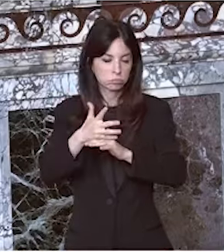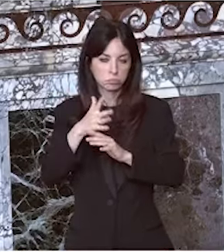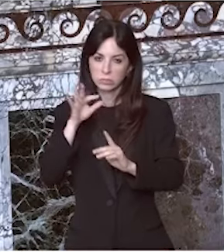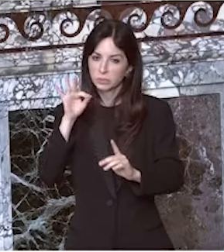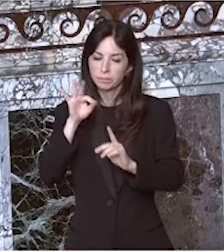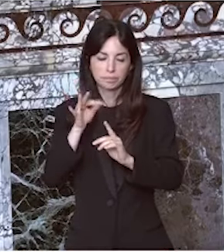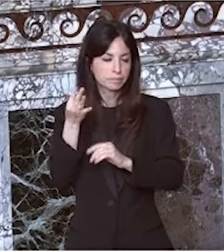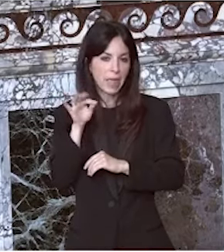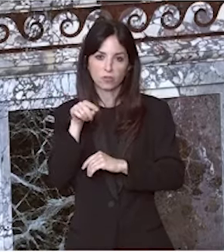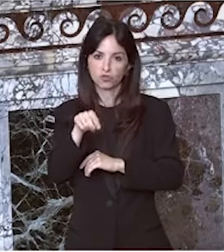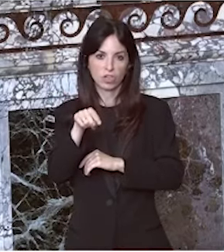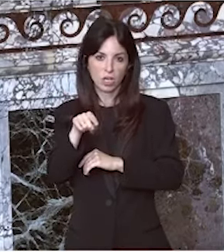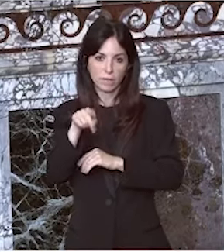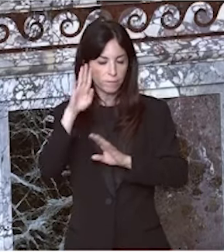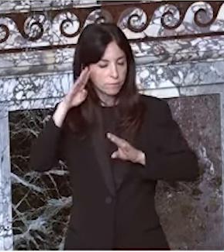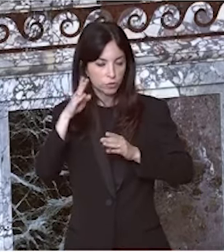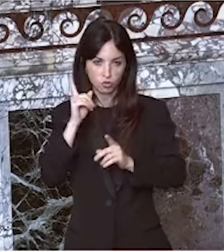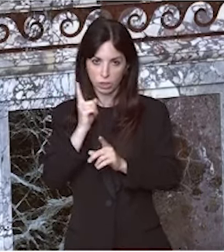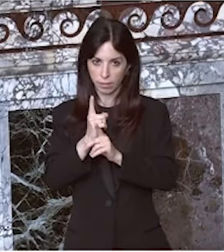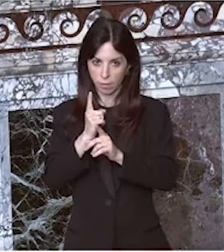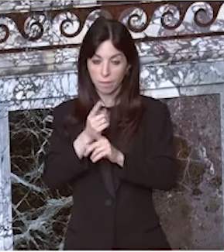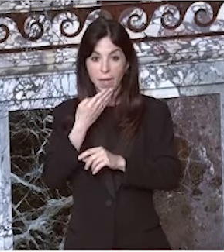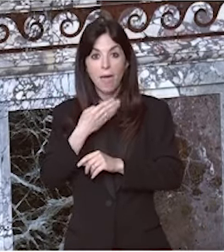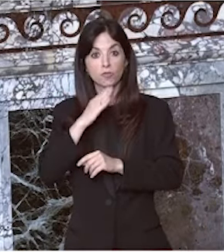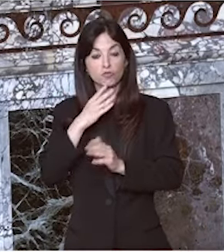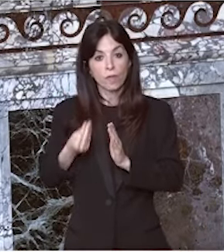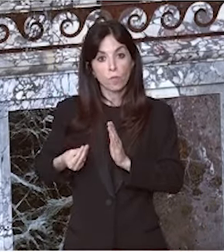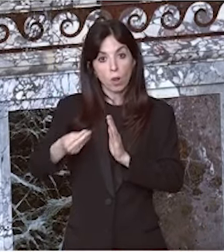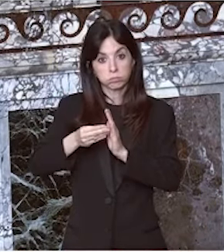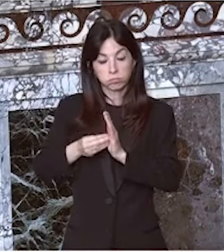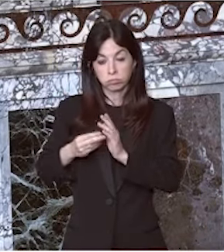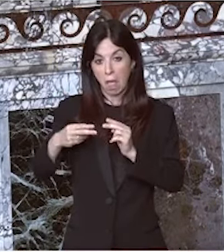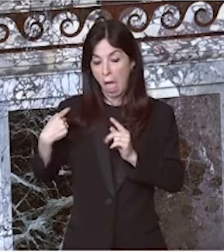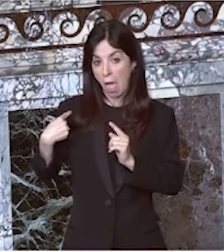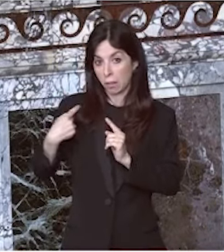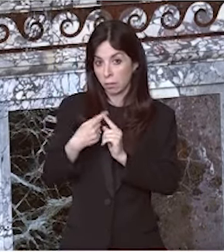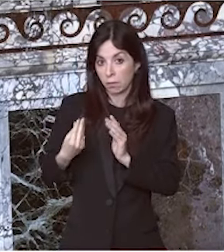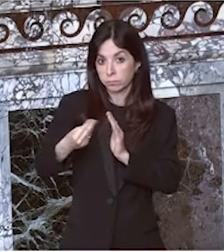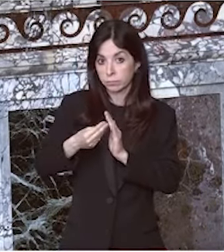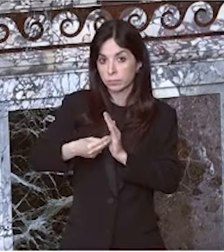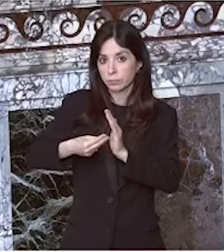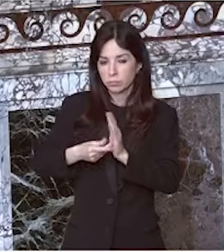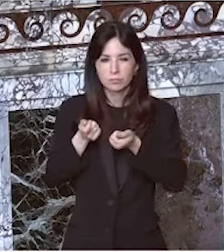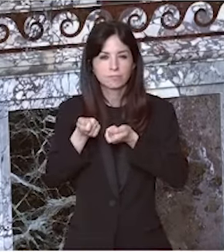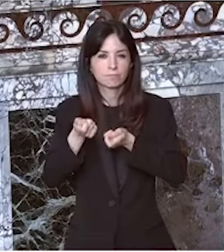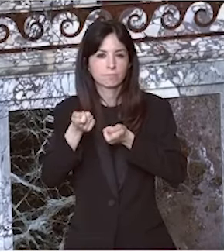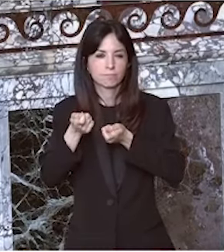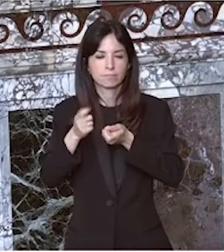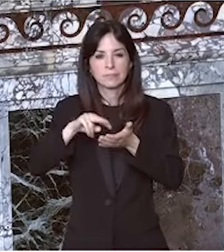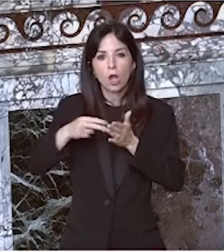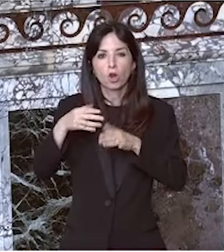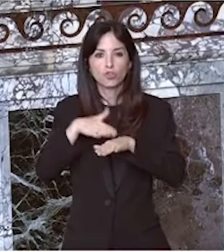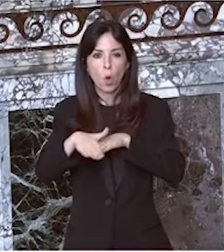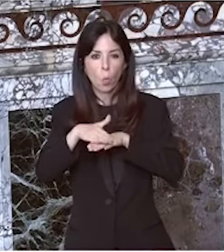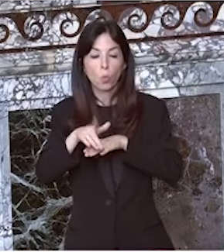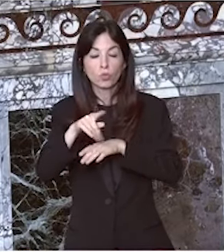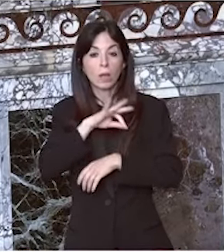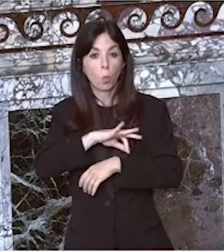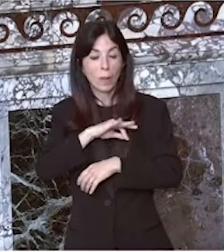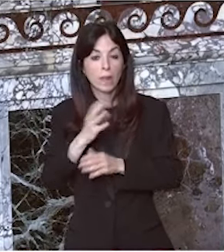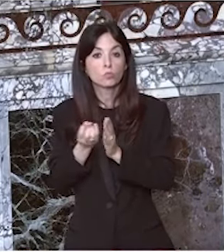mirati. Le agevolazioni introdotte in anni recenti hanno stimolato l'adozione di tecnologia e guadagni di